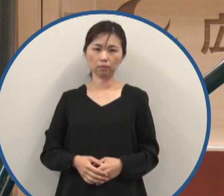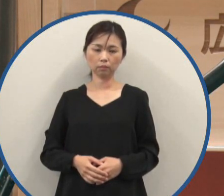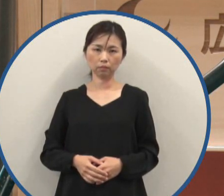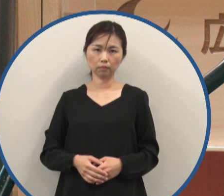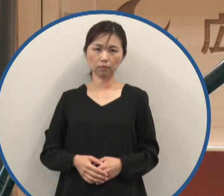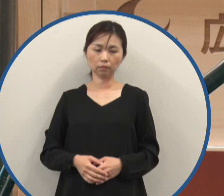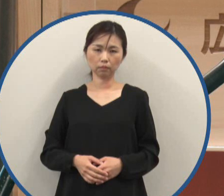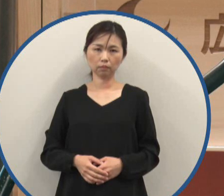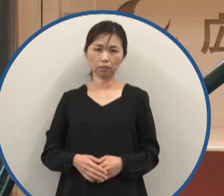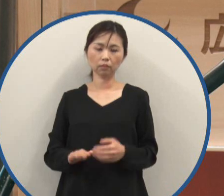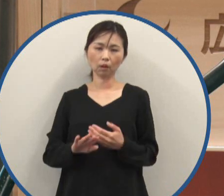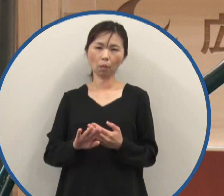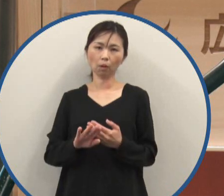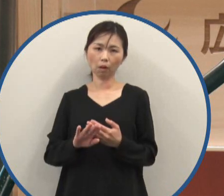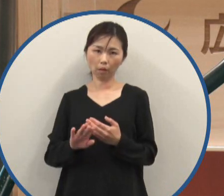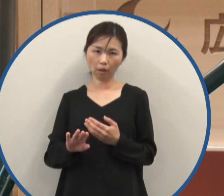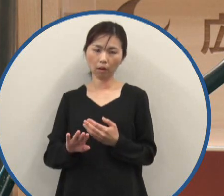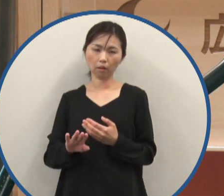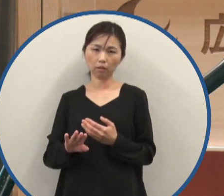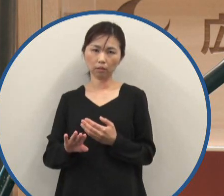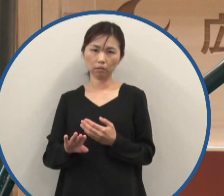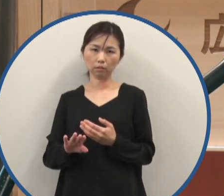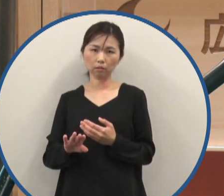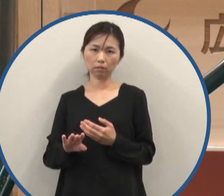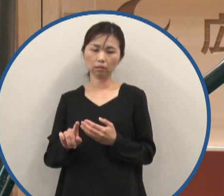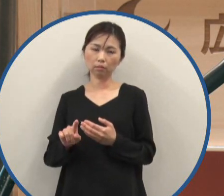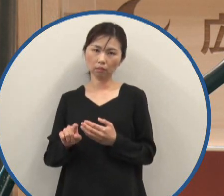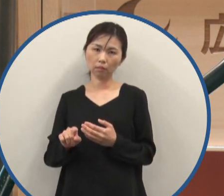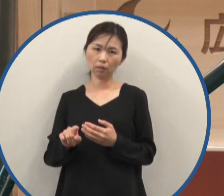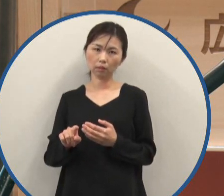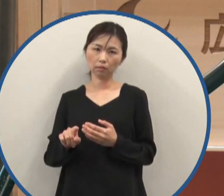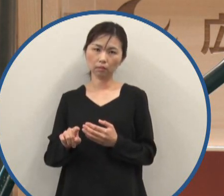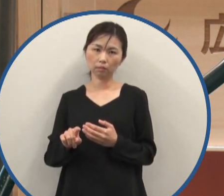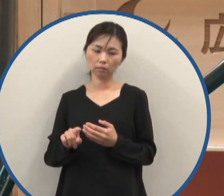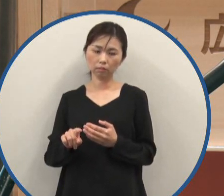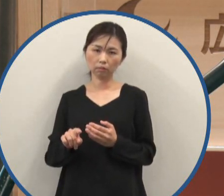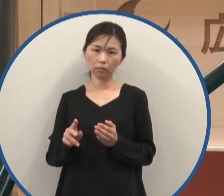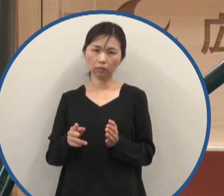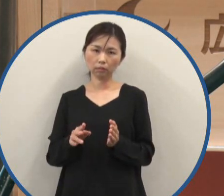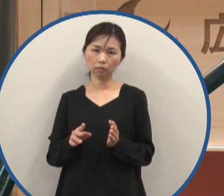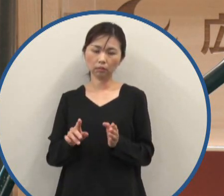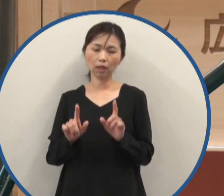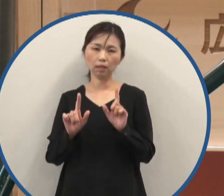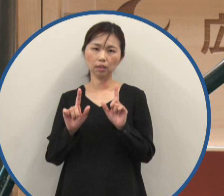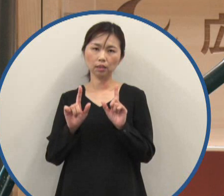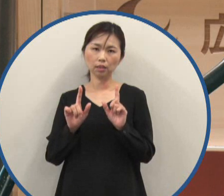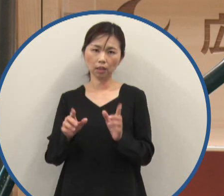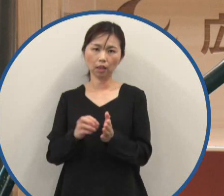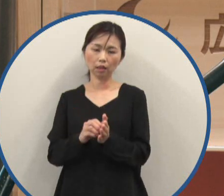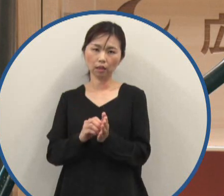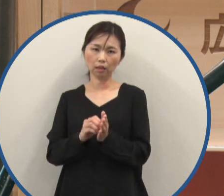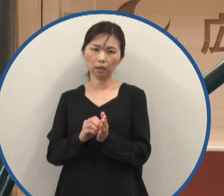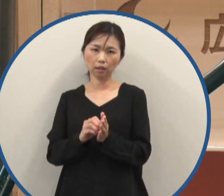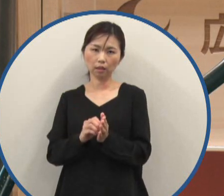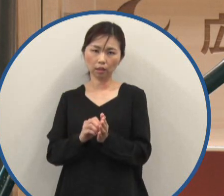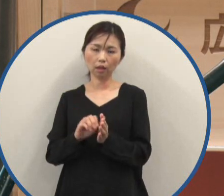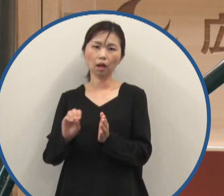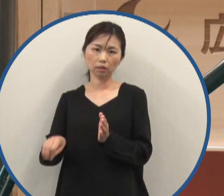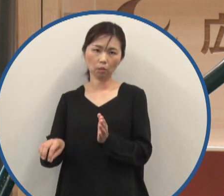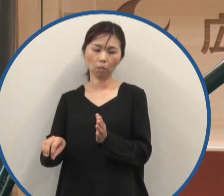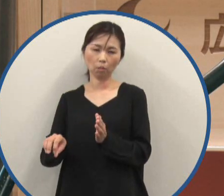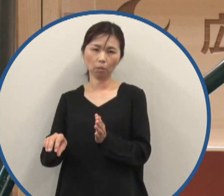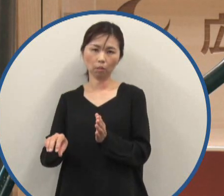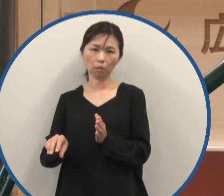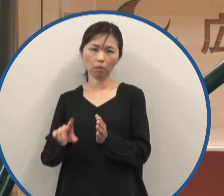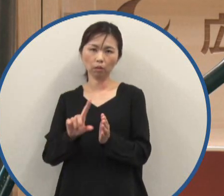あとはですね、当然アナウンスメント効果ということもですね、大きくあるかなと、やはり緩和されていくんだ